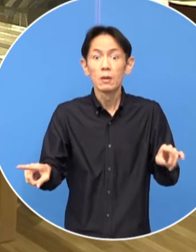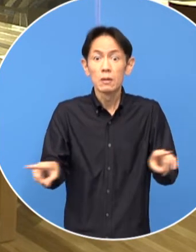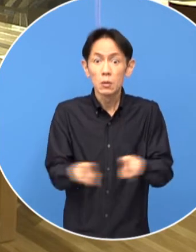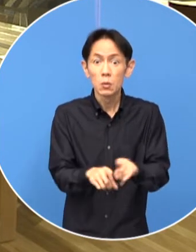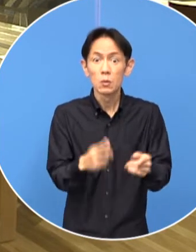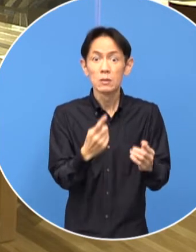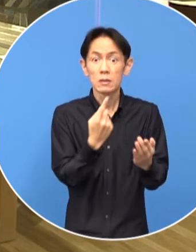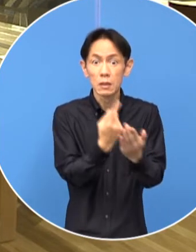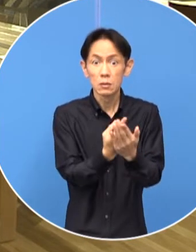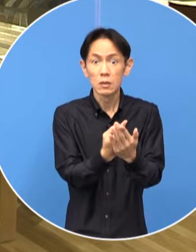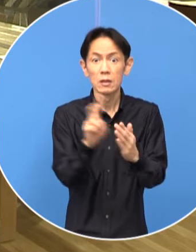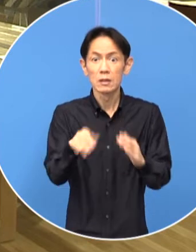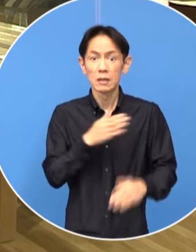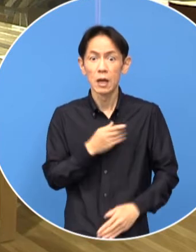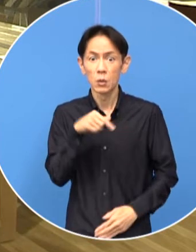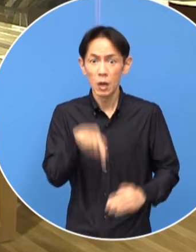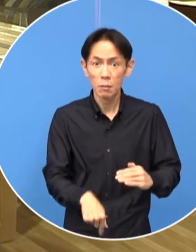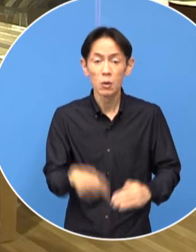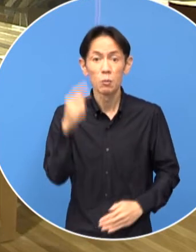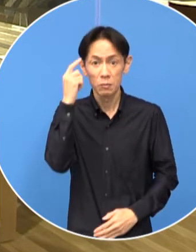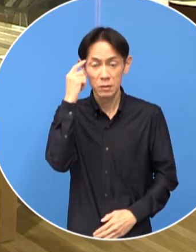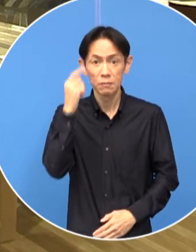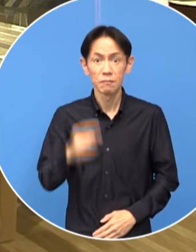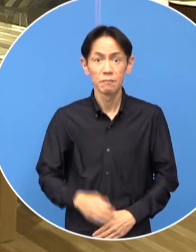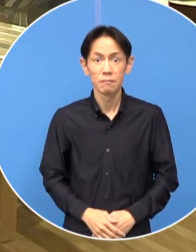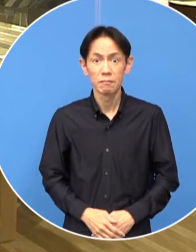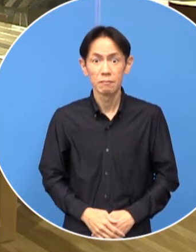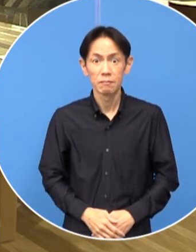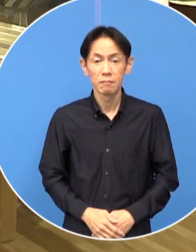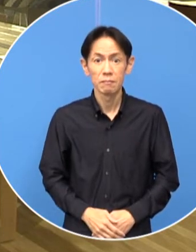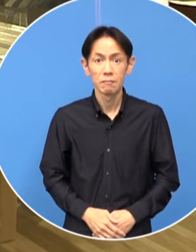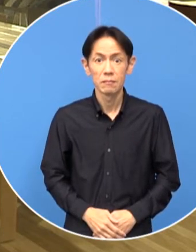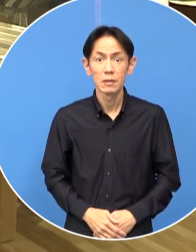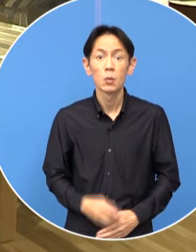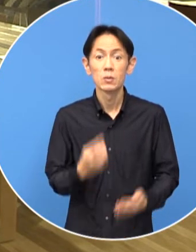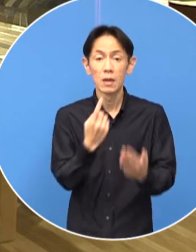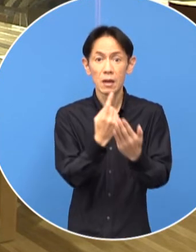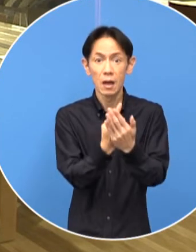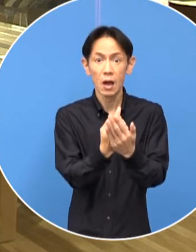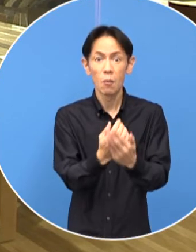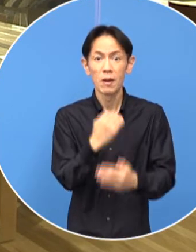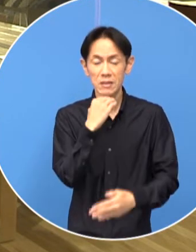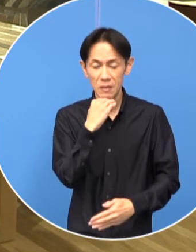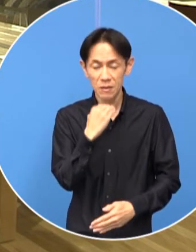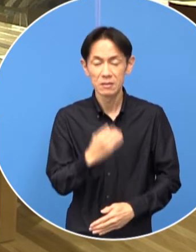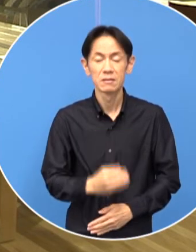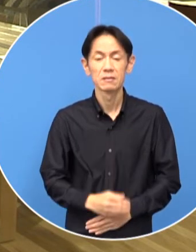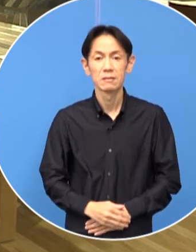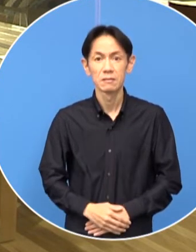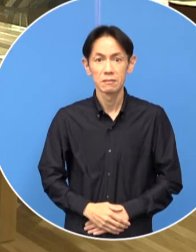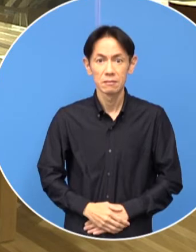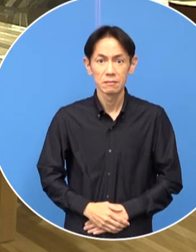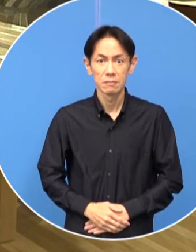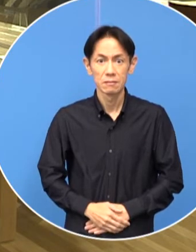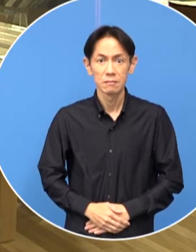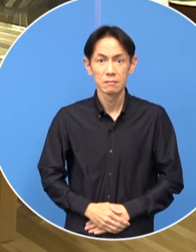女共同参画についての理解がより深まると感じました。 ご参加お待ちしています。